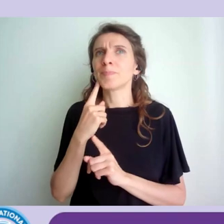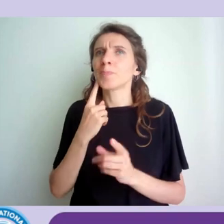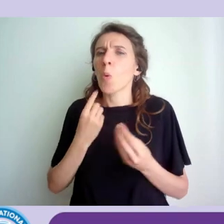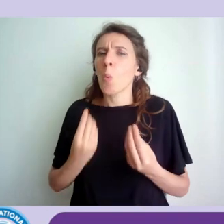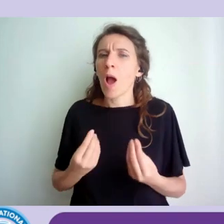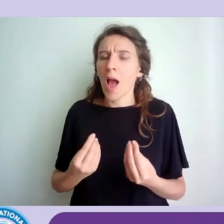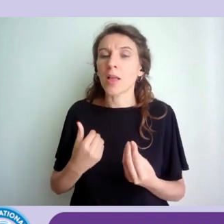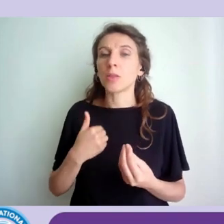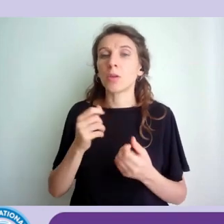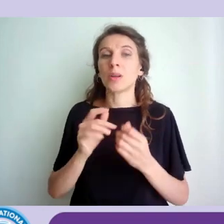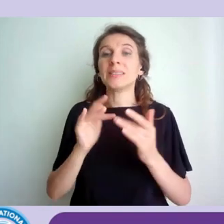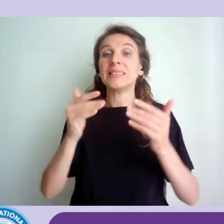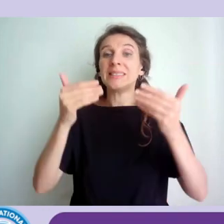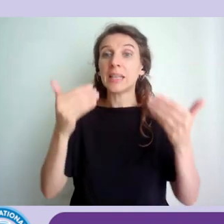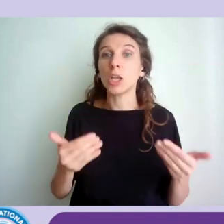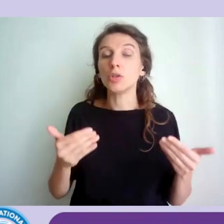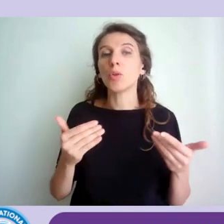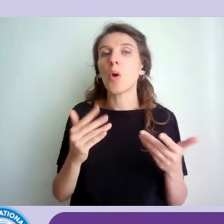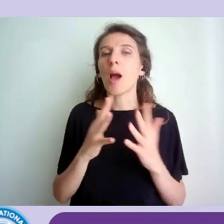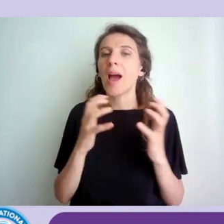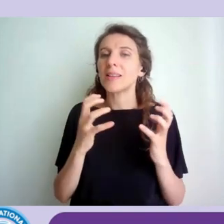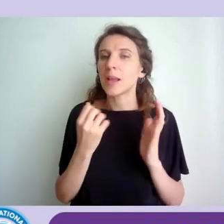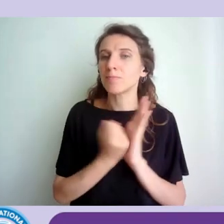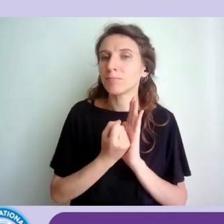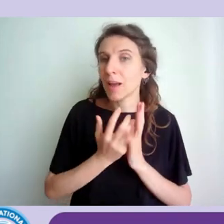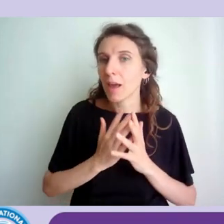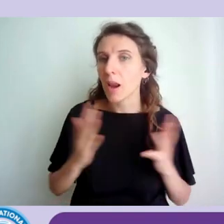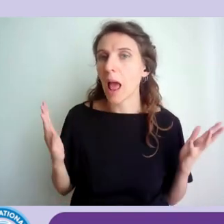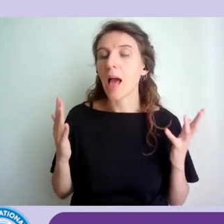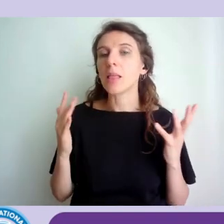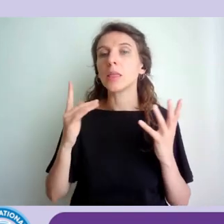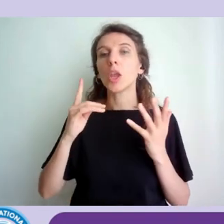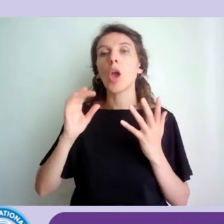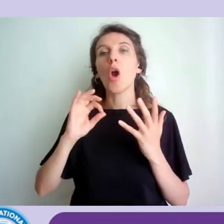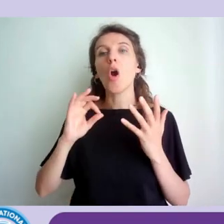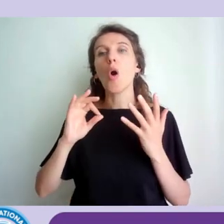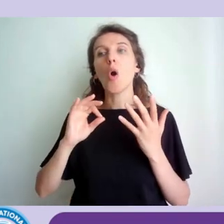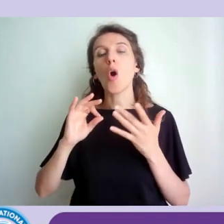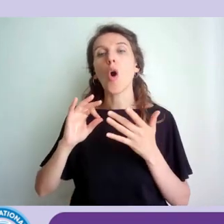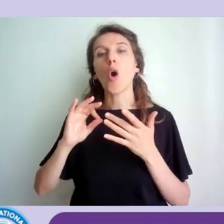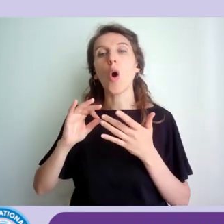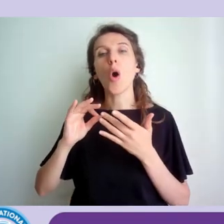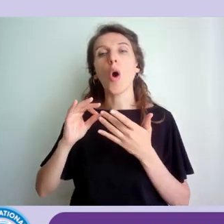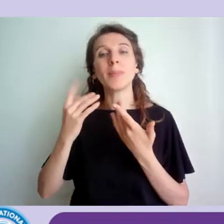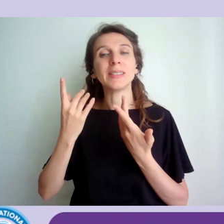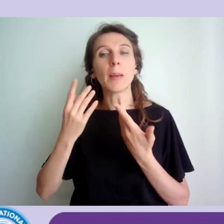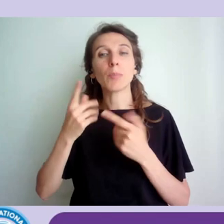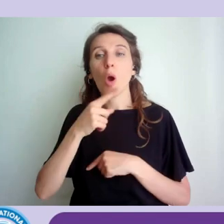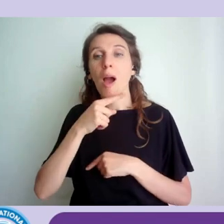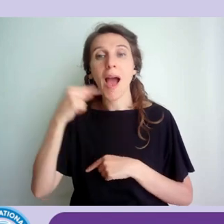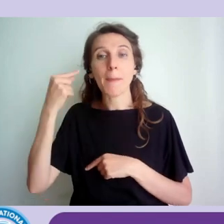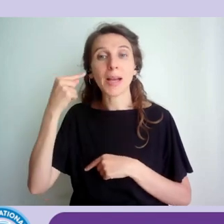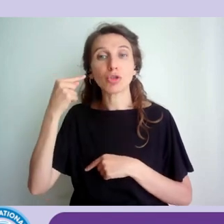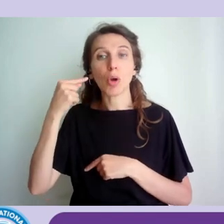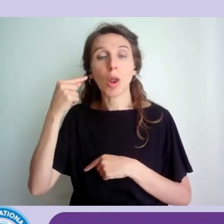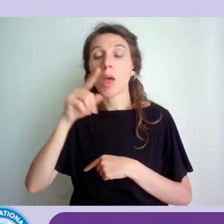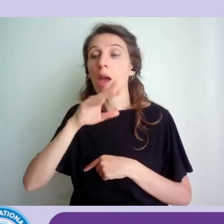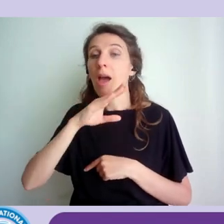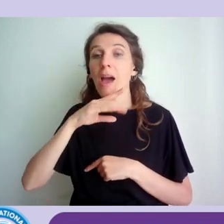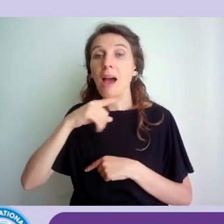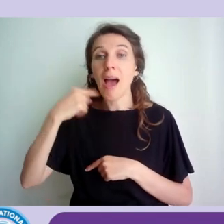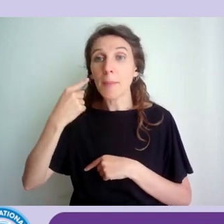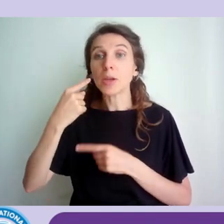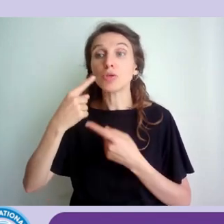grossi eh Brand di e-commerce Eh mi viene da pensare ad Amazon per esempio Ecco